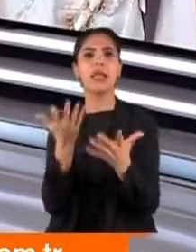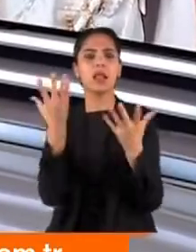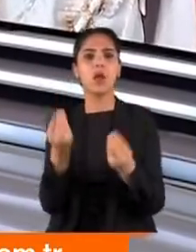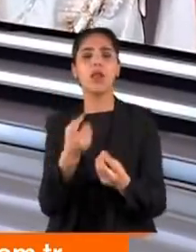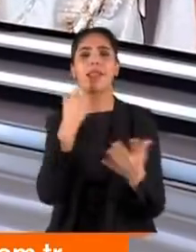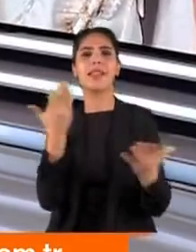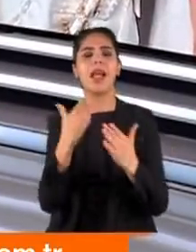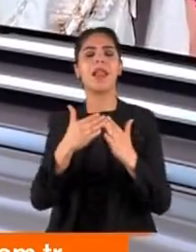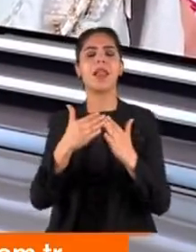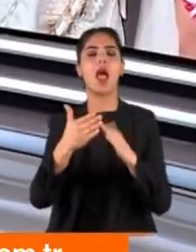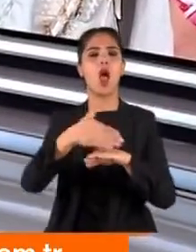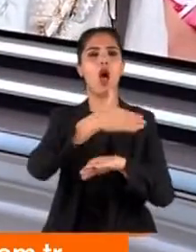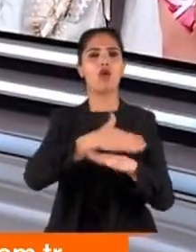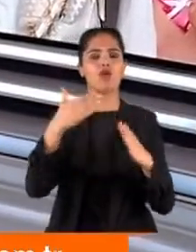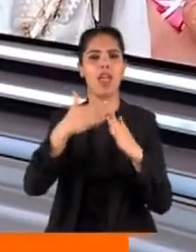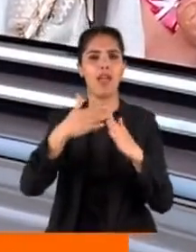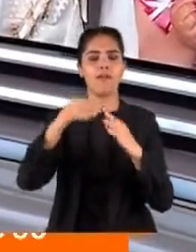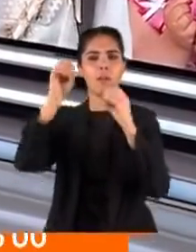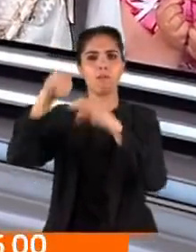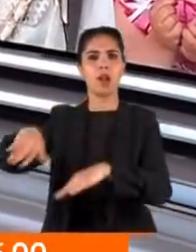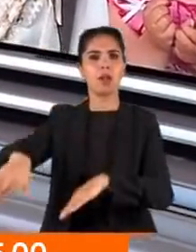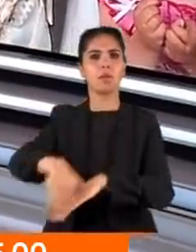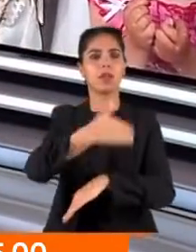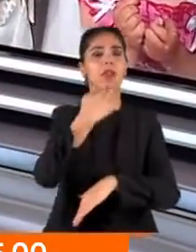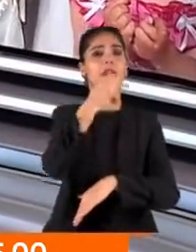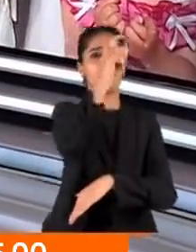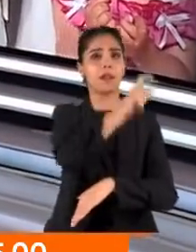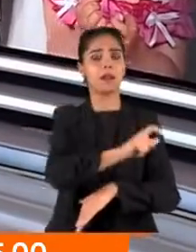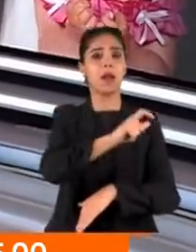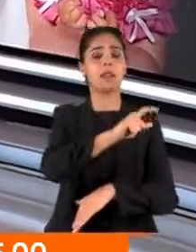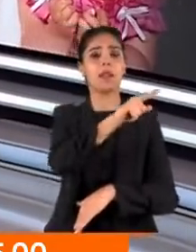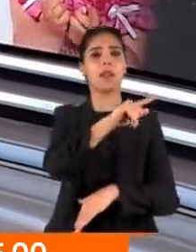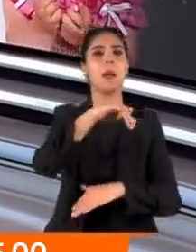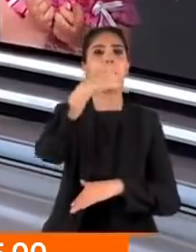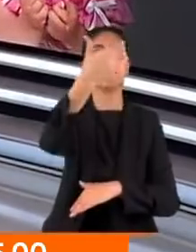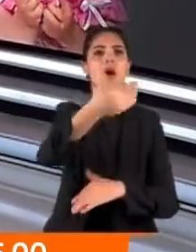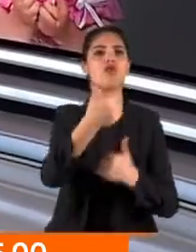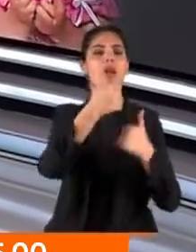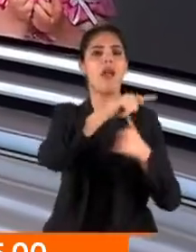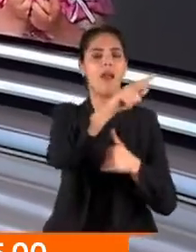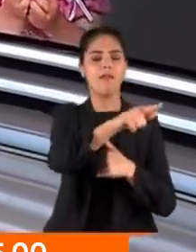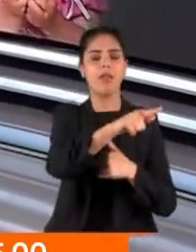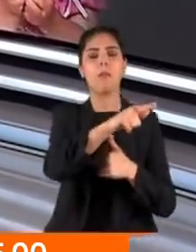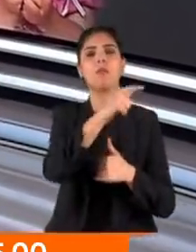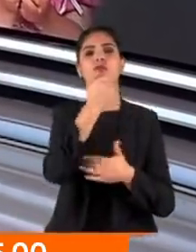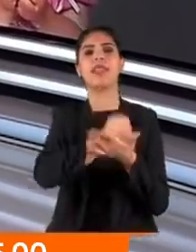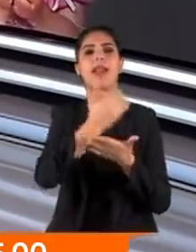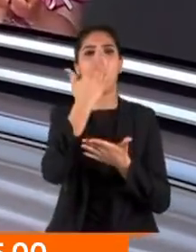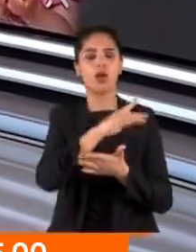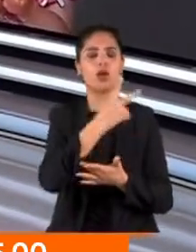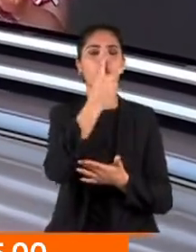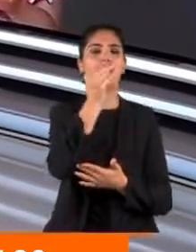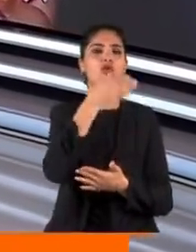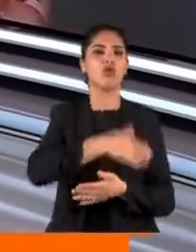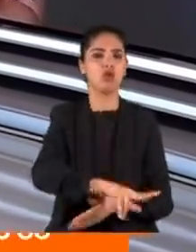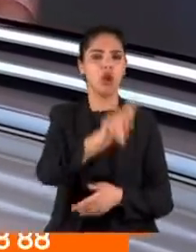edip bir başkasıyla yaşamaya başlayan eşi başkasından dünyaya getirdiği iki çocuğunu da onun üstüne kaydettirmişti. Üstelik talihsiz adama